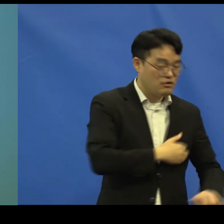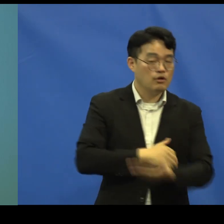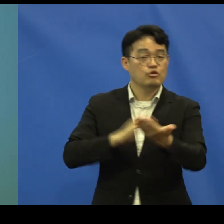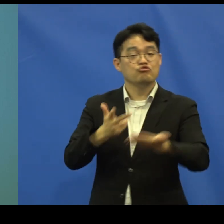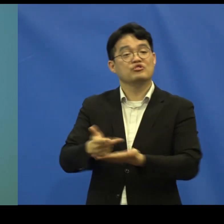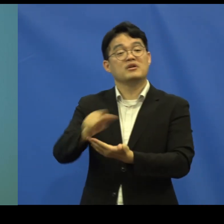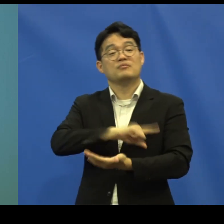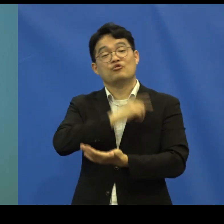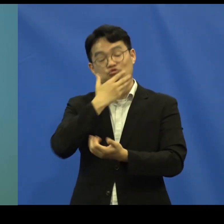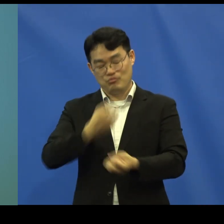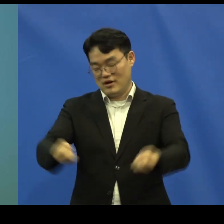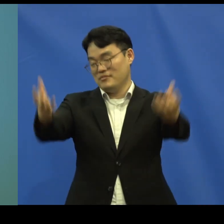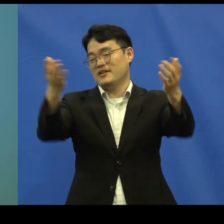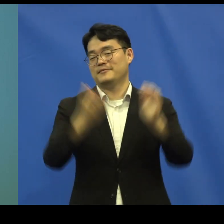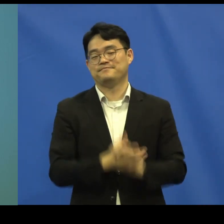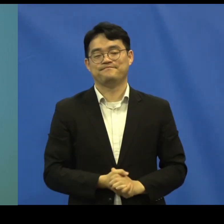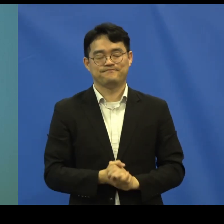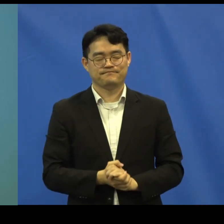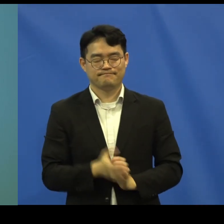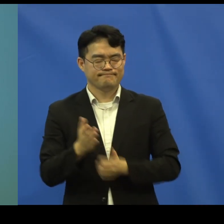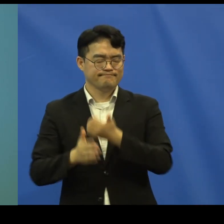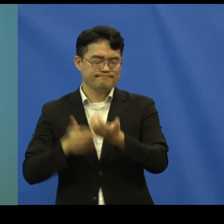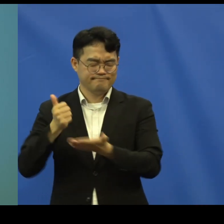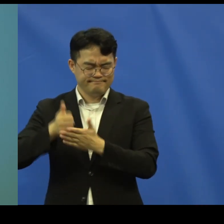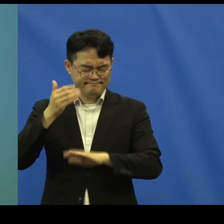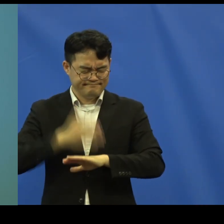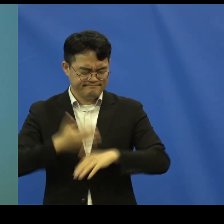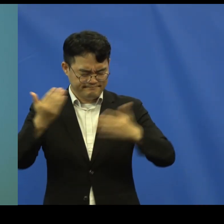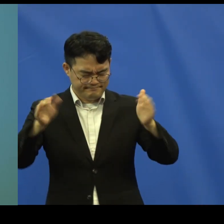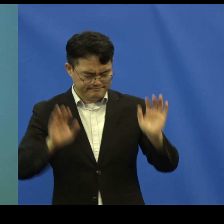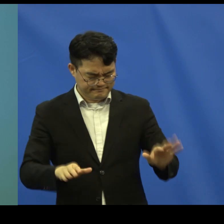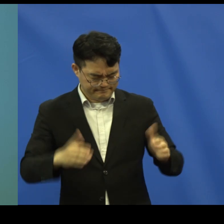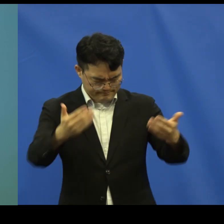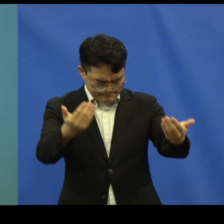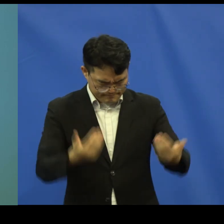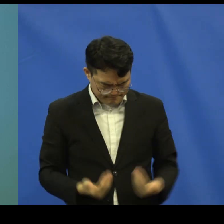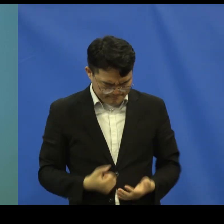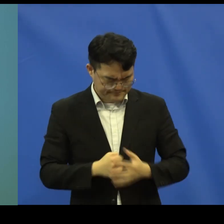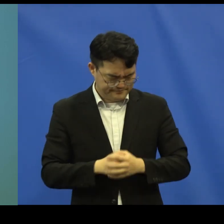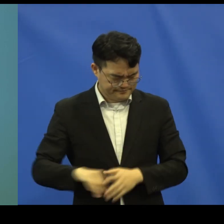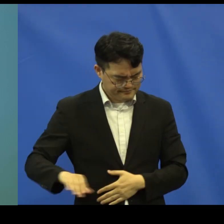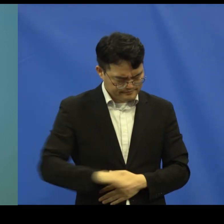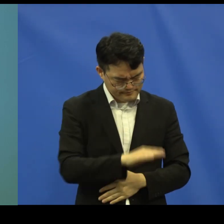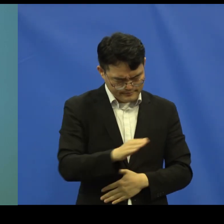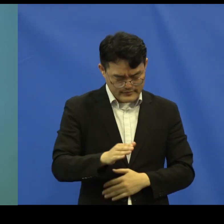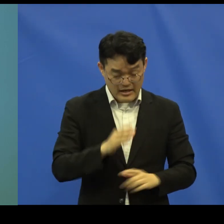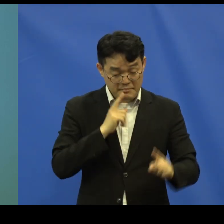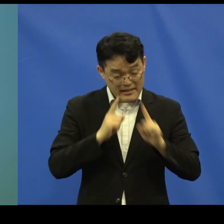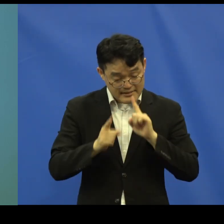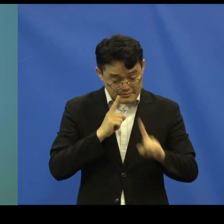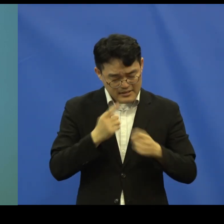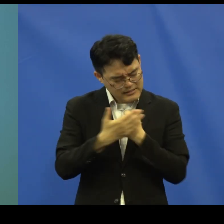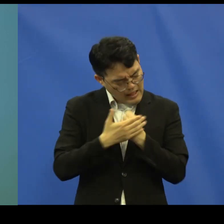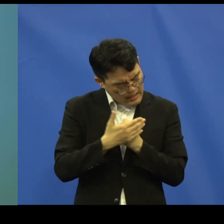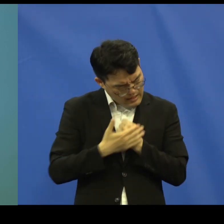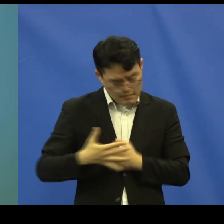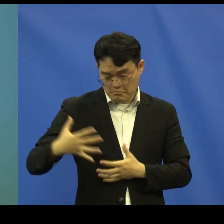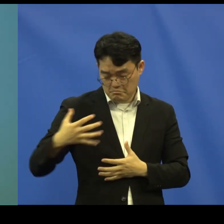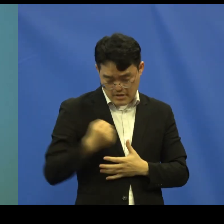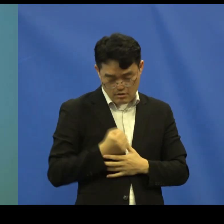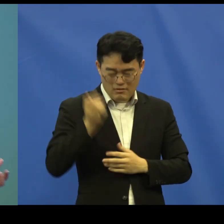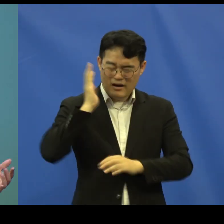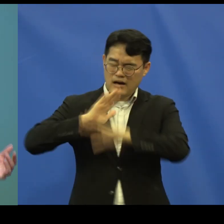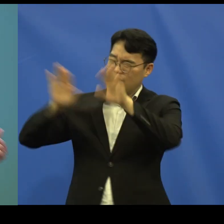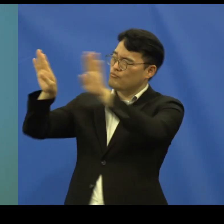주의 이름으로 축원합니다. 하나님 감사합니다. 오늘 또 우리에게 주신 우리의 말씀을 통하여 하늘문이